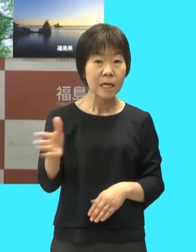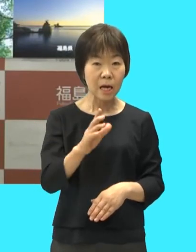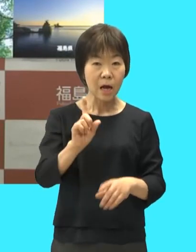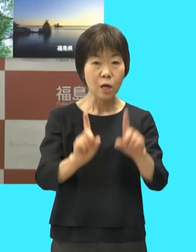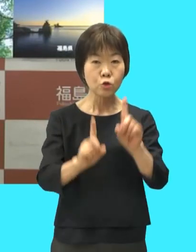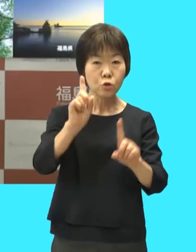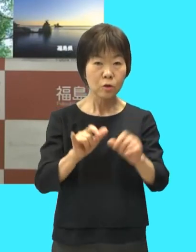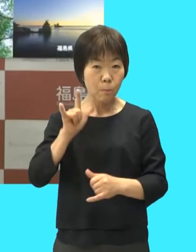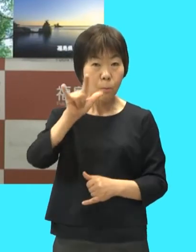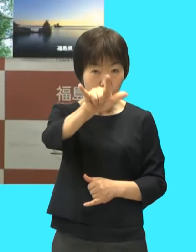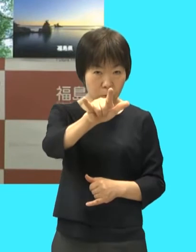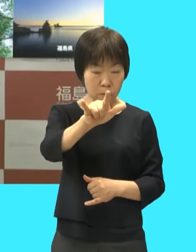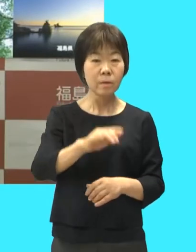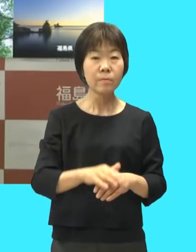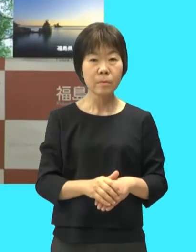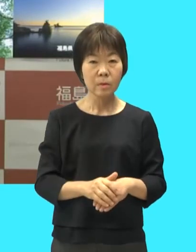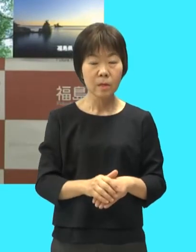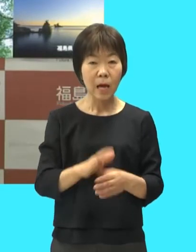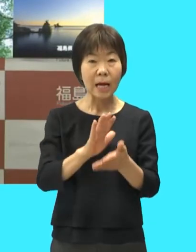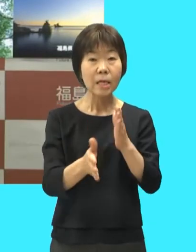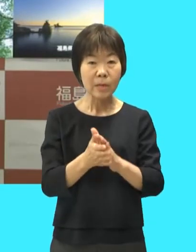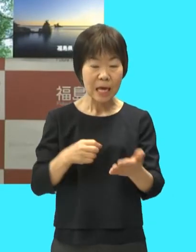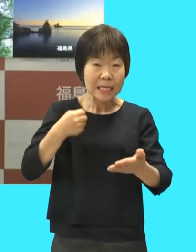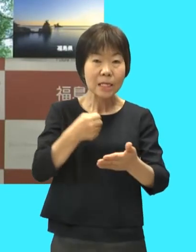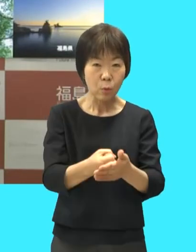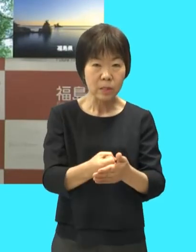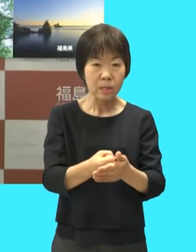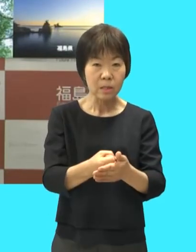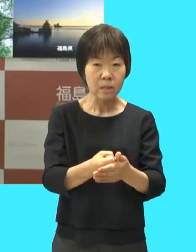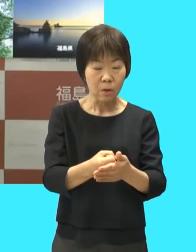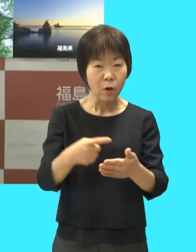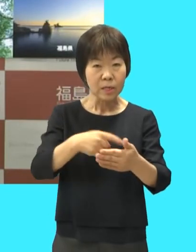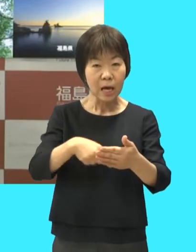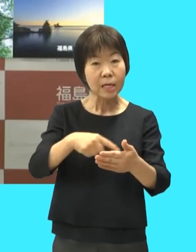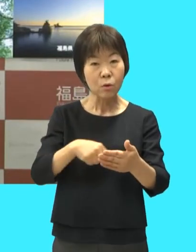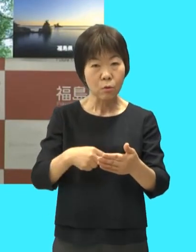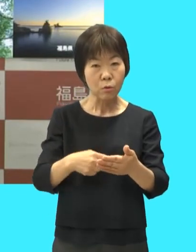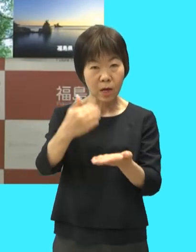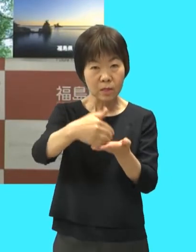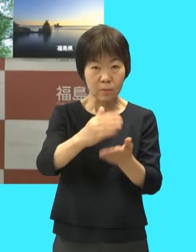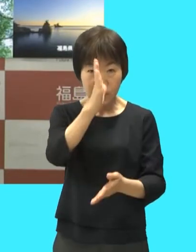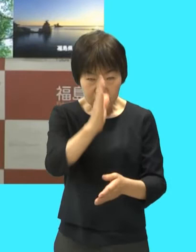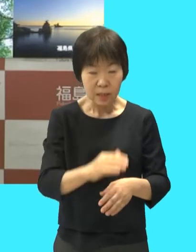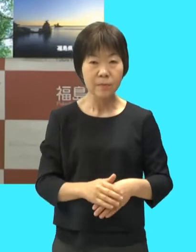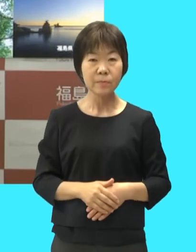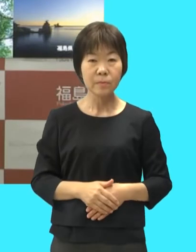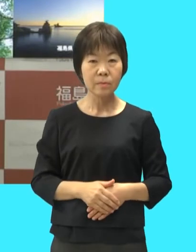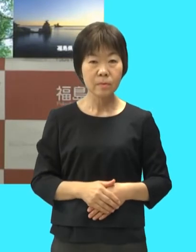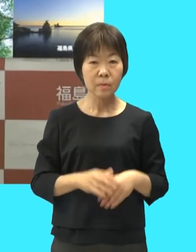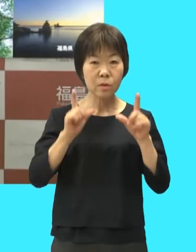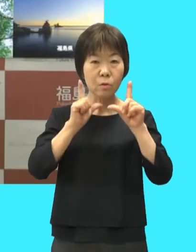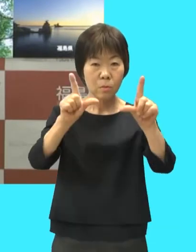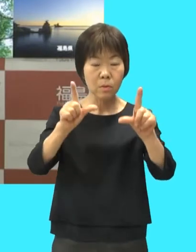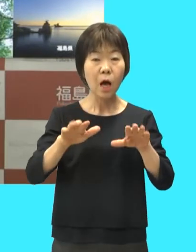の方に行かれると思うんですが、はい、改めて意気込みとか、はい、まあ、こういったことをしていきたいというお言葉をいただければと思います。 今回